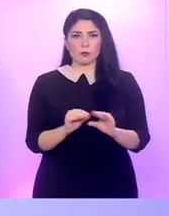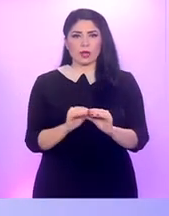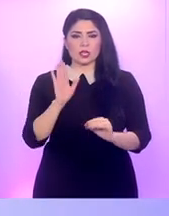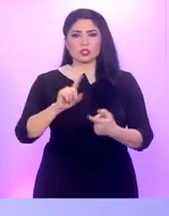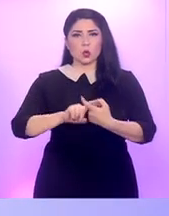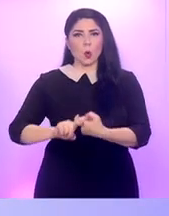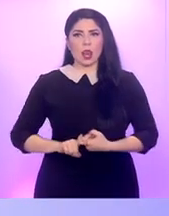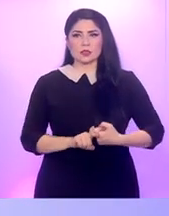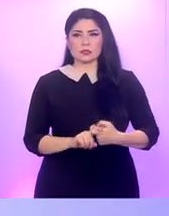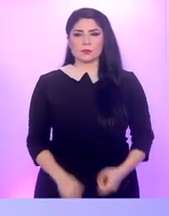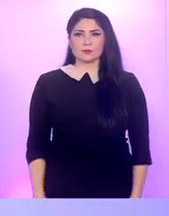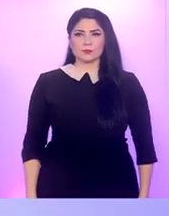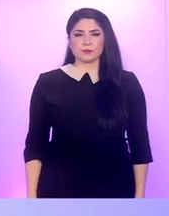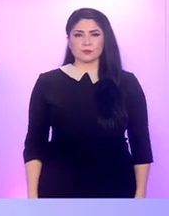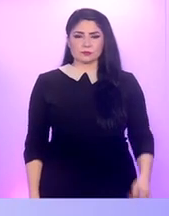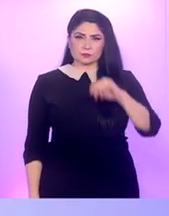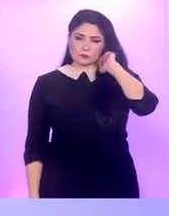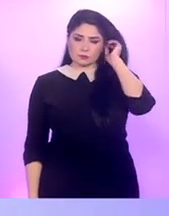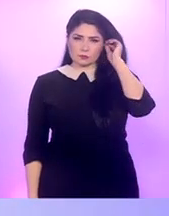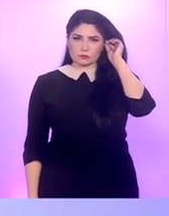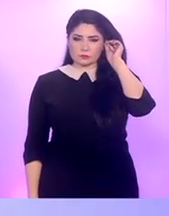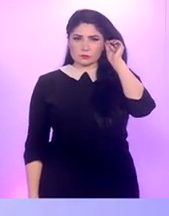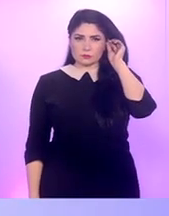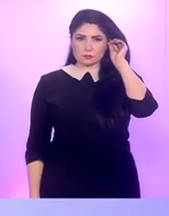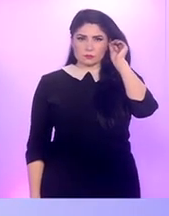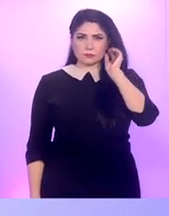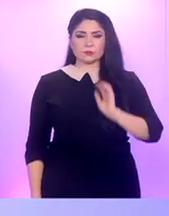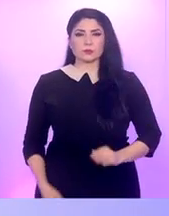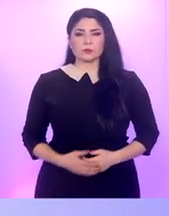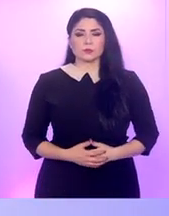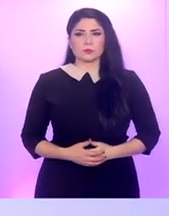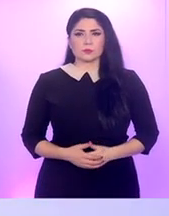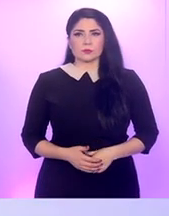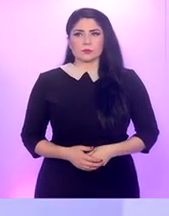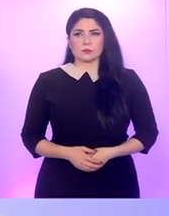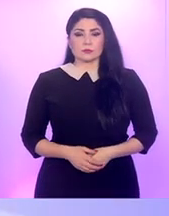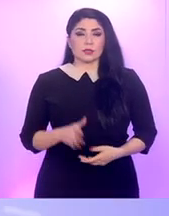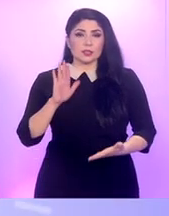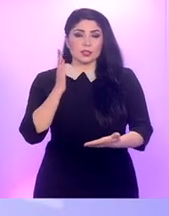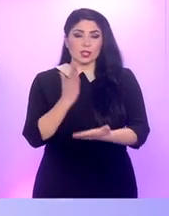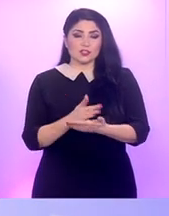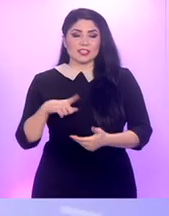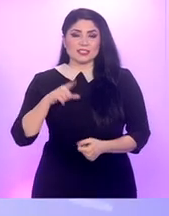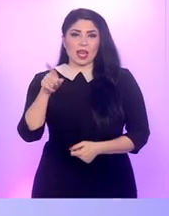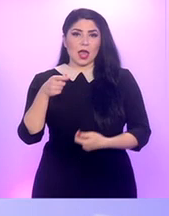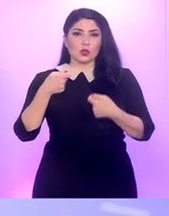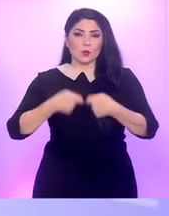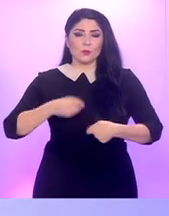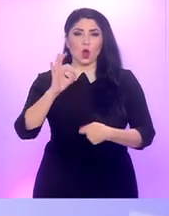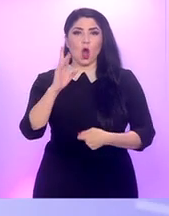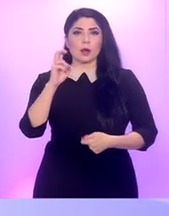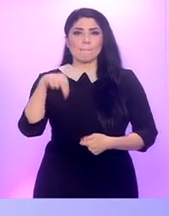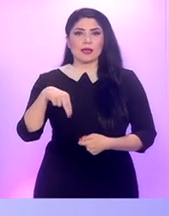acestei coaliții. Mingea e, iată, la domnul Orban. Domnul Orban este cel